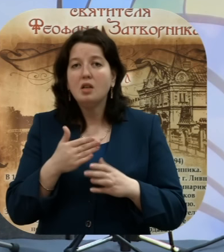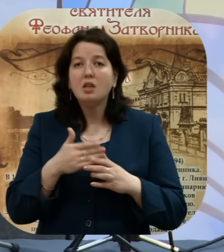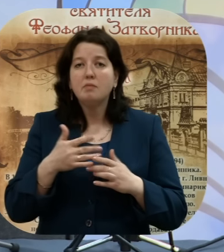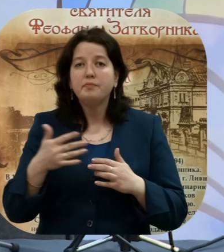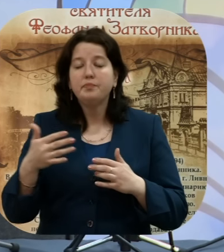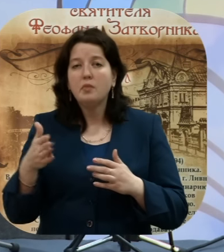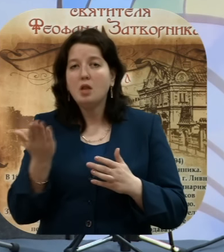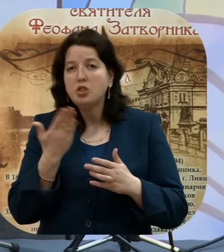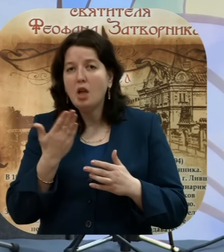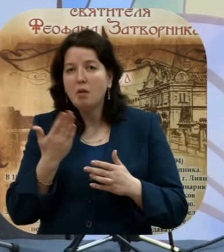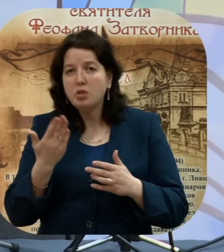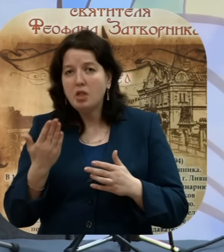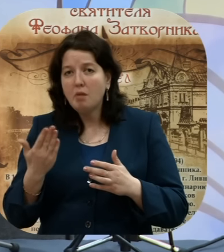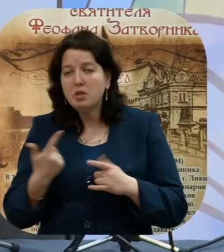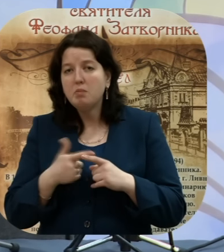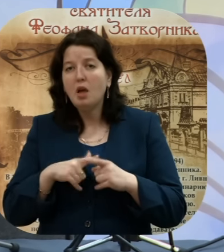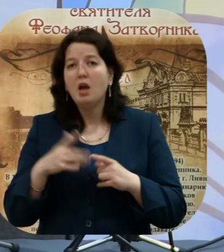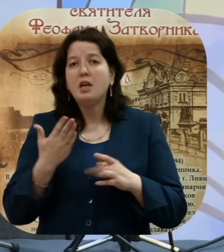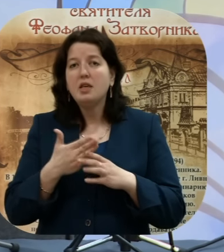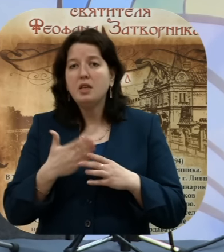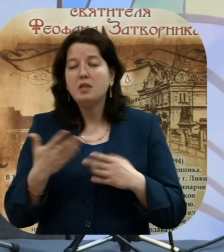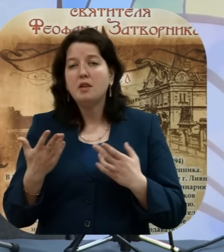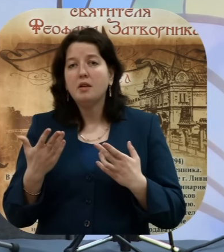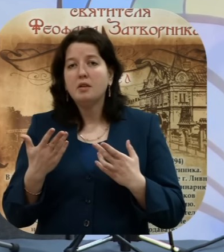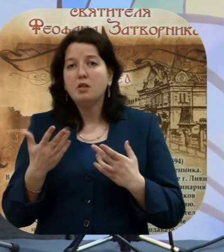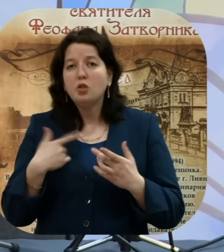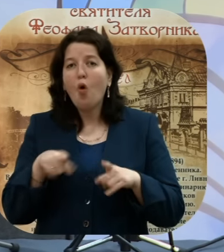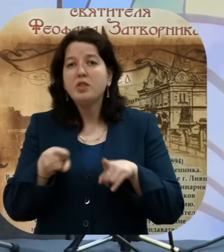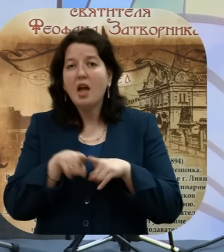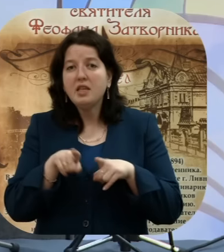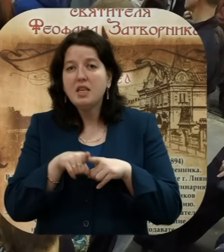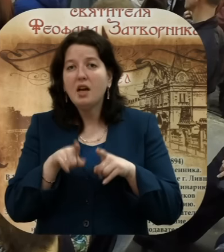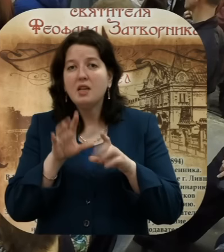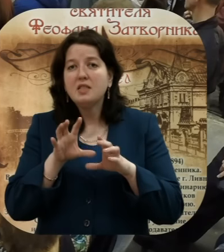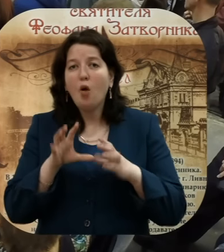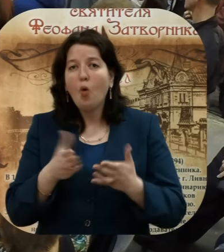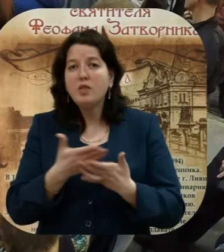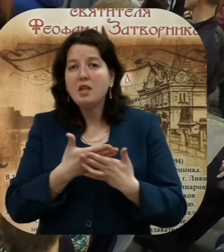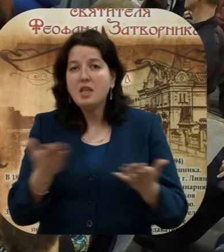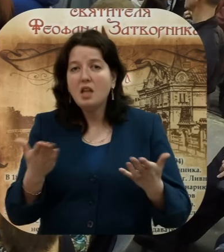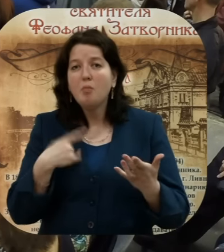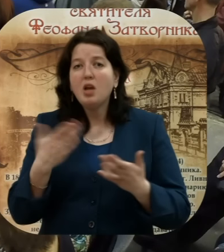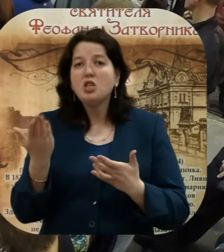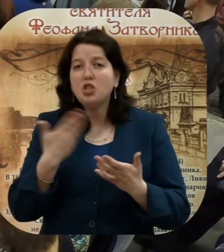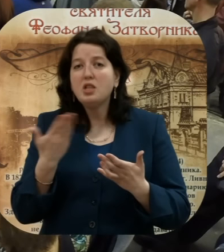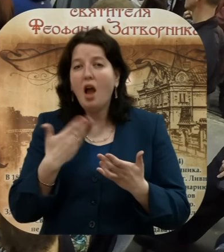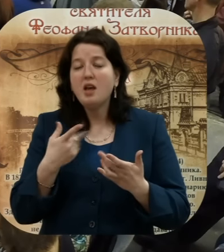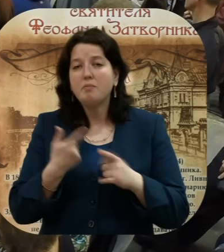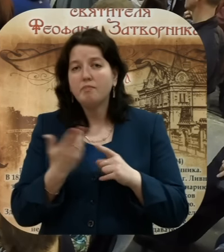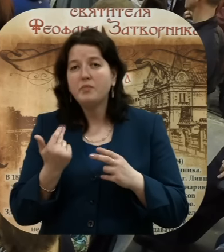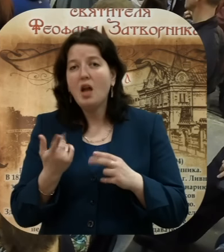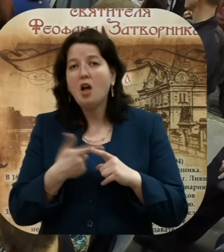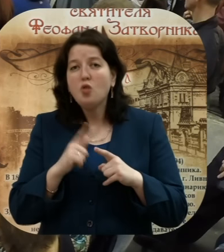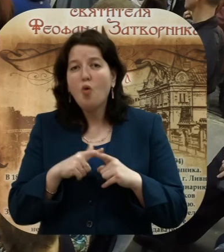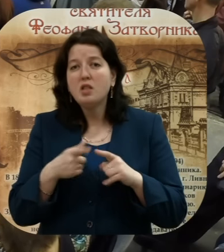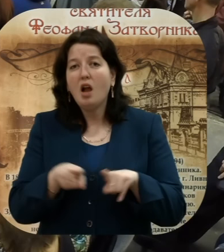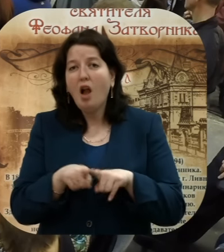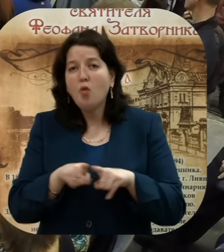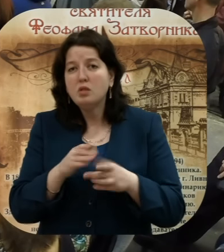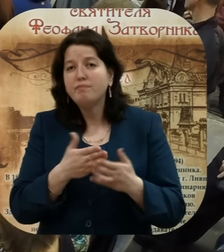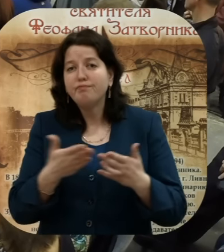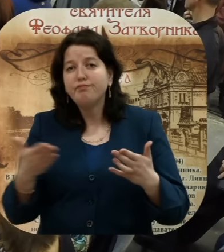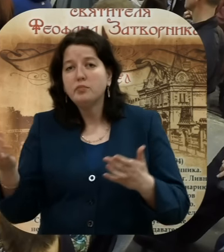долготерпение, милосердие, кротость, воздержание. На таковых нет закона». Читаем, да, ну да, это как мод, какой-то